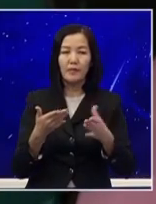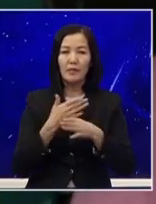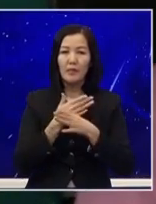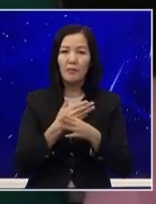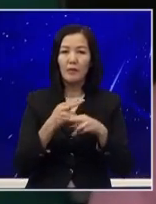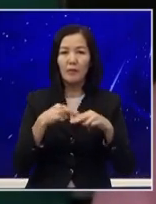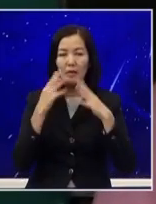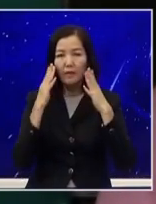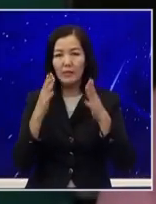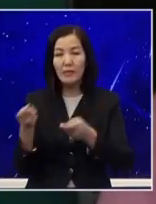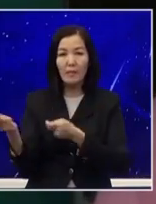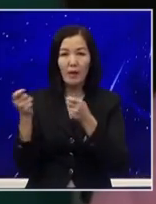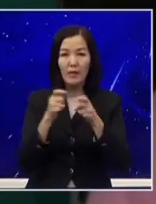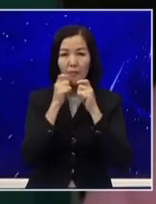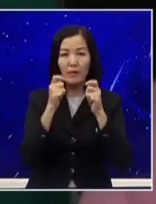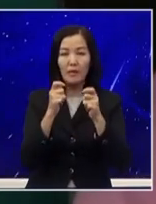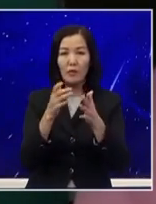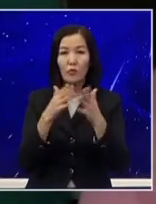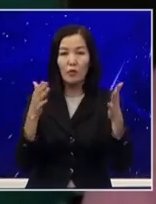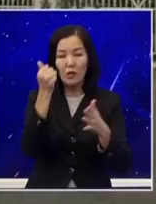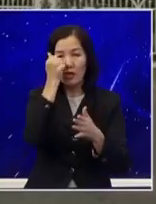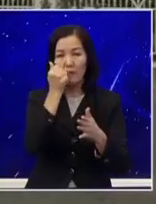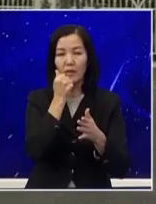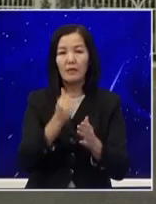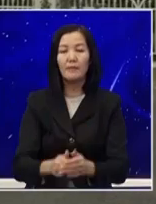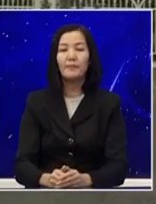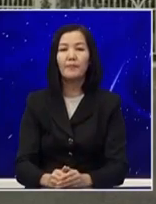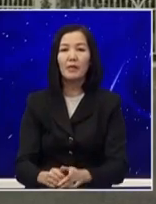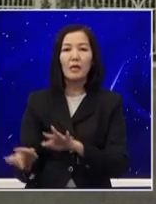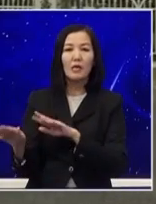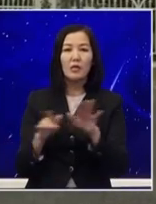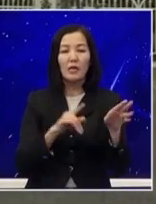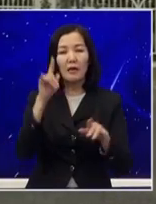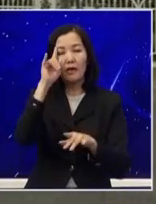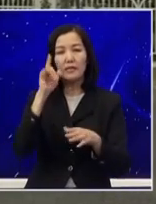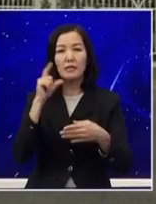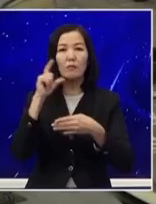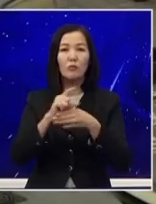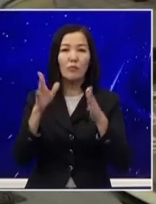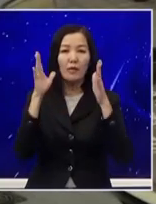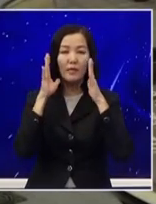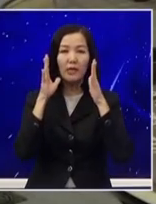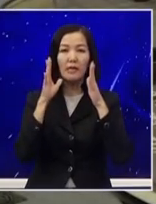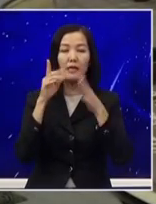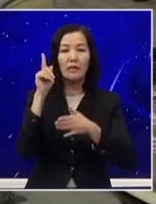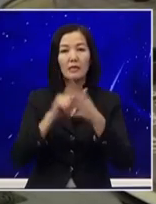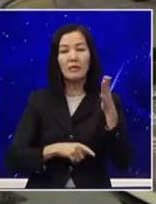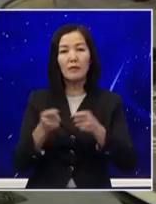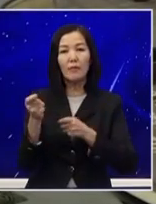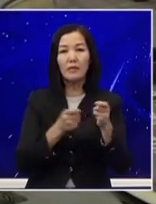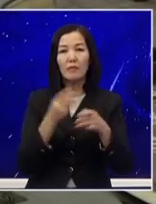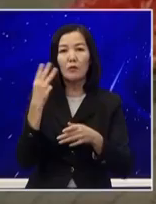елеп ескеріп, алып кеп жатқан көп көмектеріңізге рахмет. Бұл шара Қазақстан мұсылмандары діни басқармасының 30 жылдығына